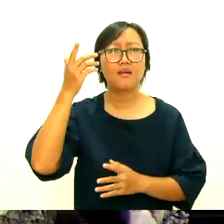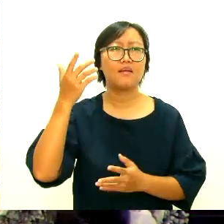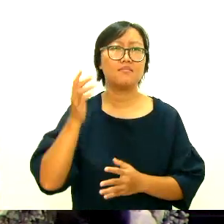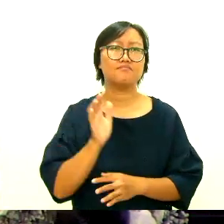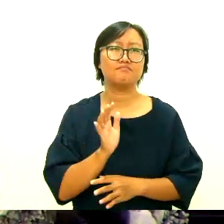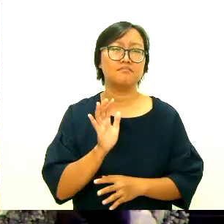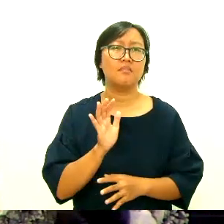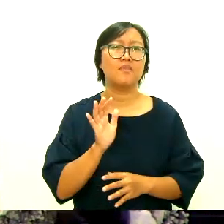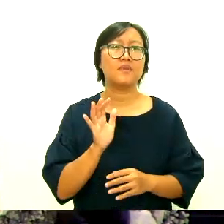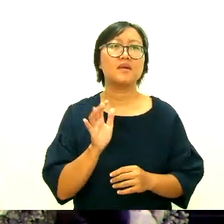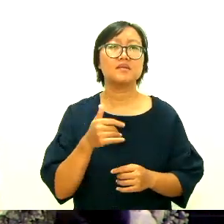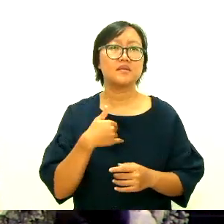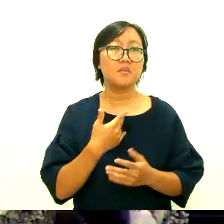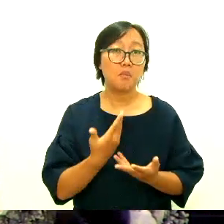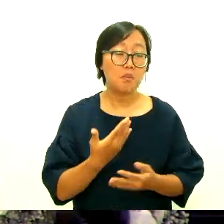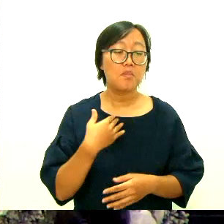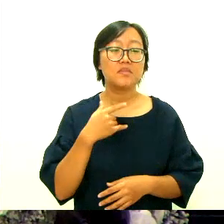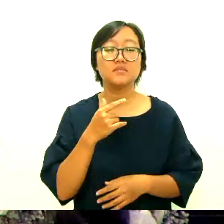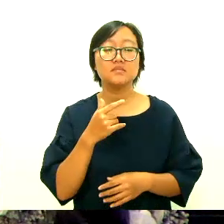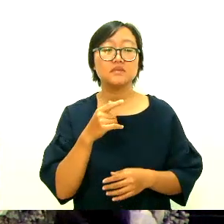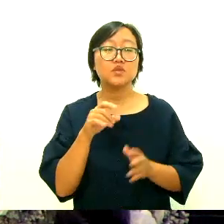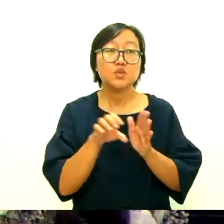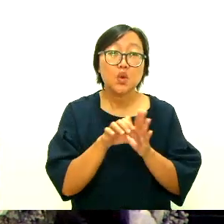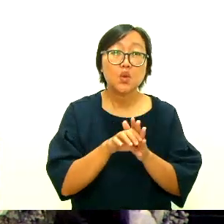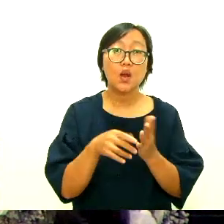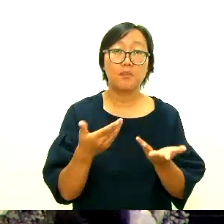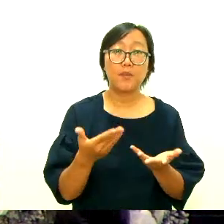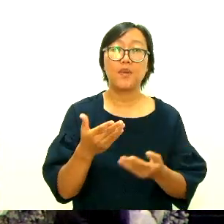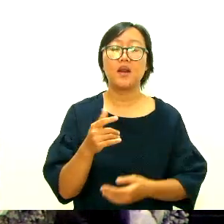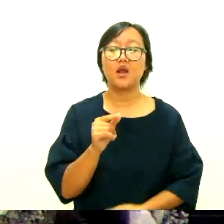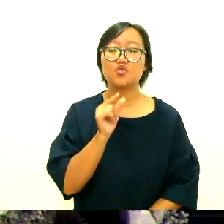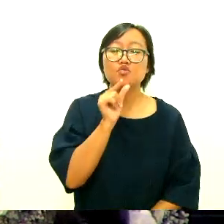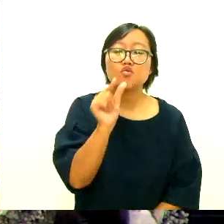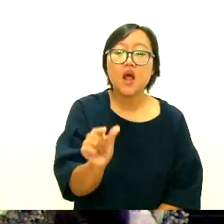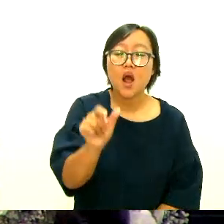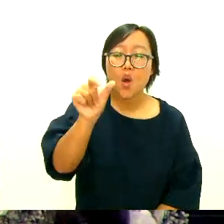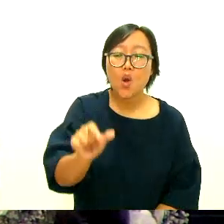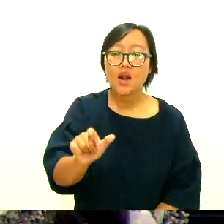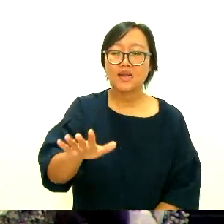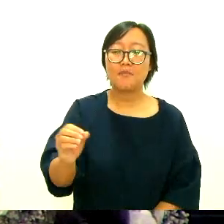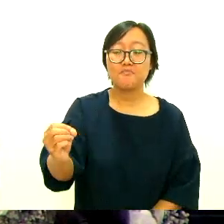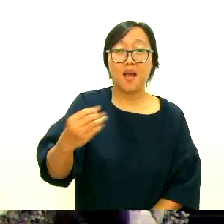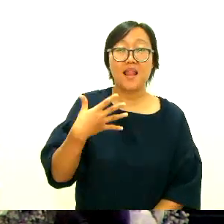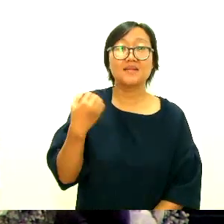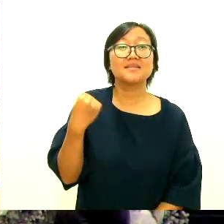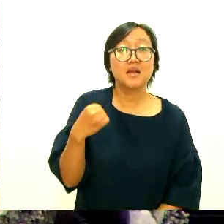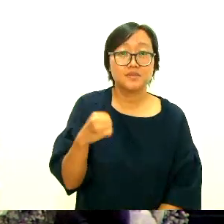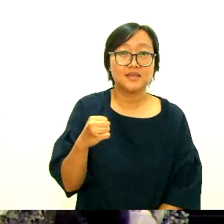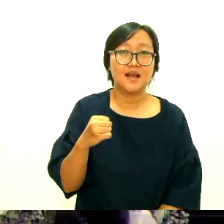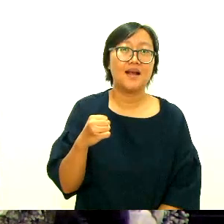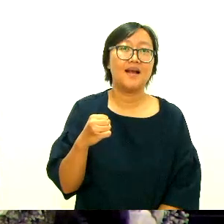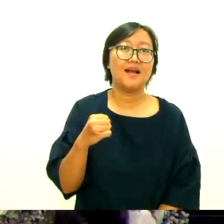mereka yang tidak mempunyai apa-apa untuk membalas Bagaimana mungkin orang bisa